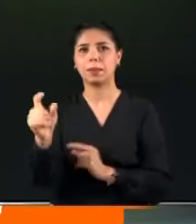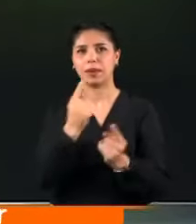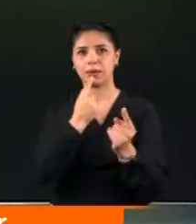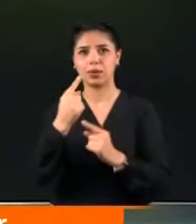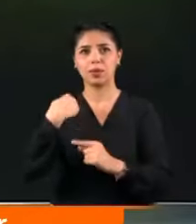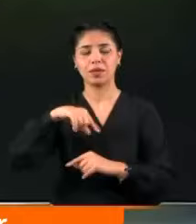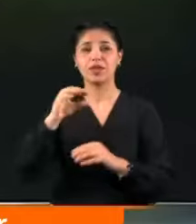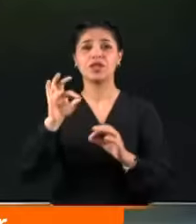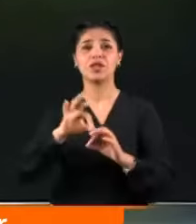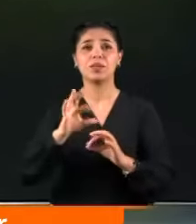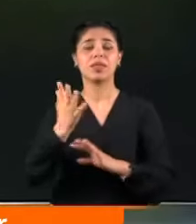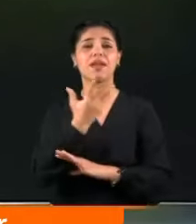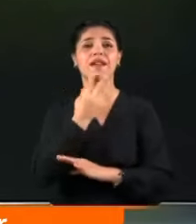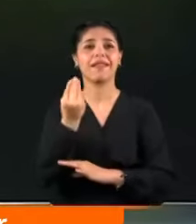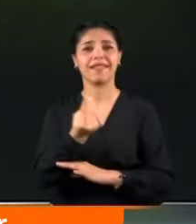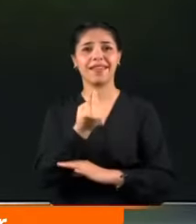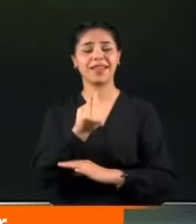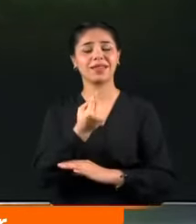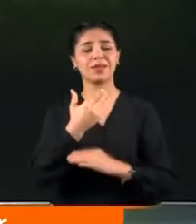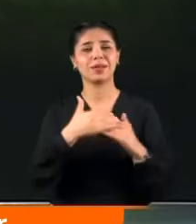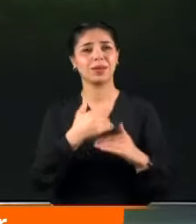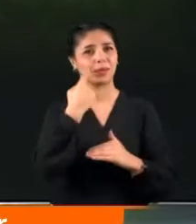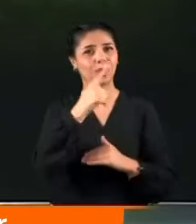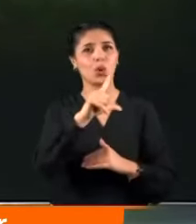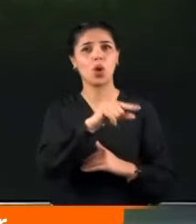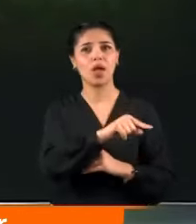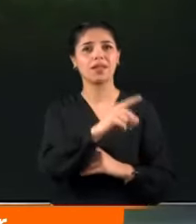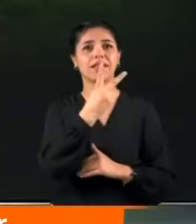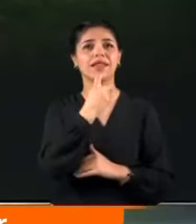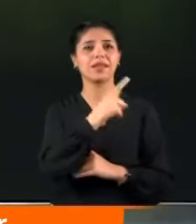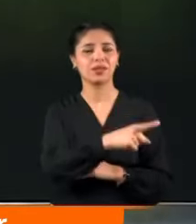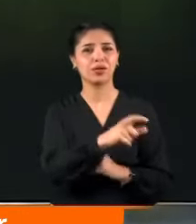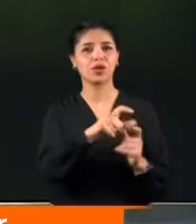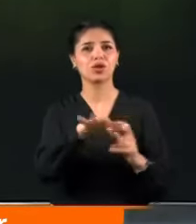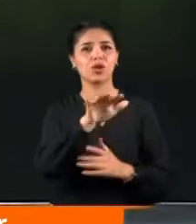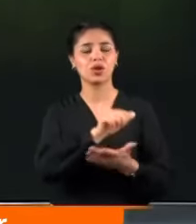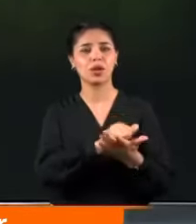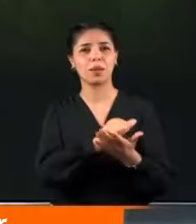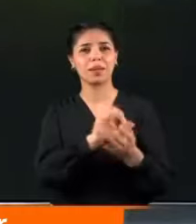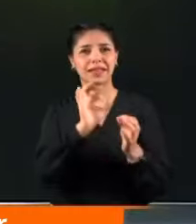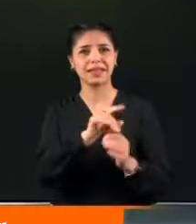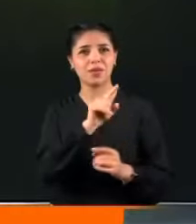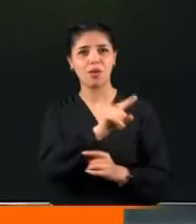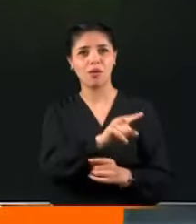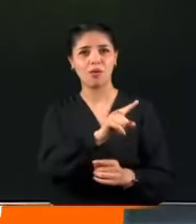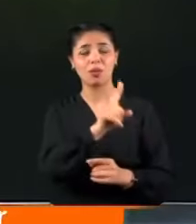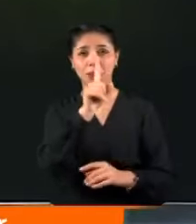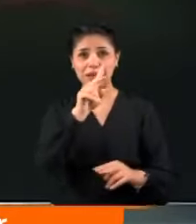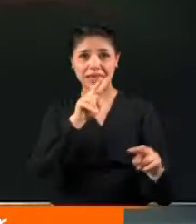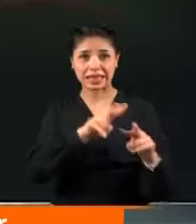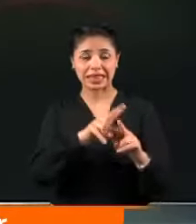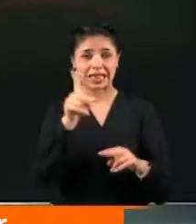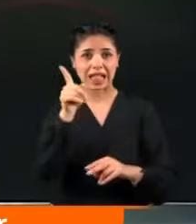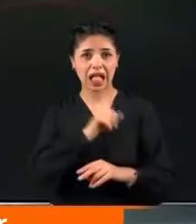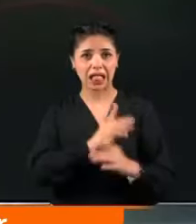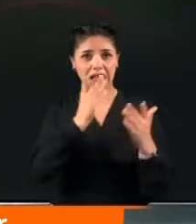şimdi sizi çok daha genç bir yetenekle tanıştıracağız. Luan henüz 2 yaşında ve sosyal medya onu şimdiden yıldız adayı olarak